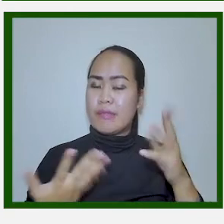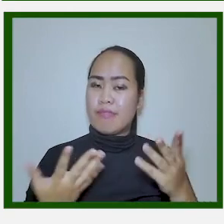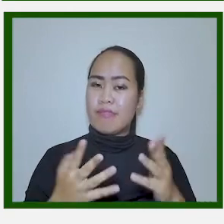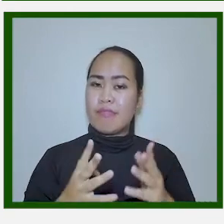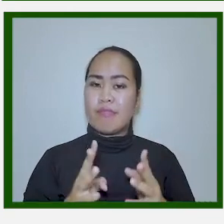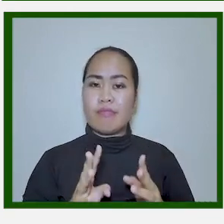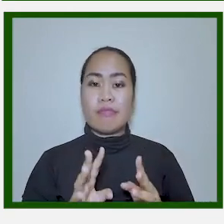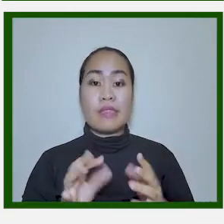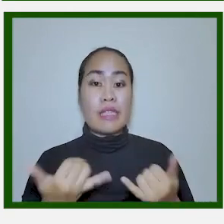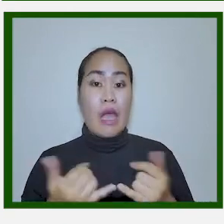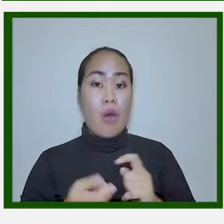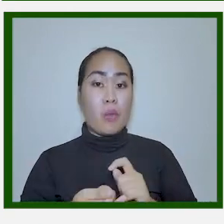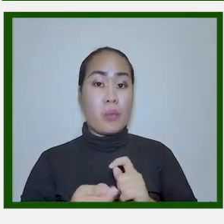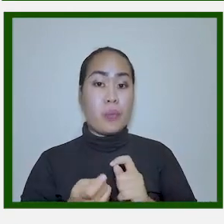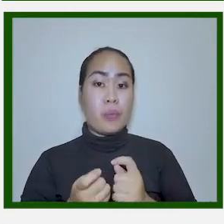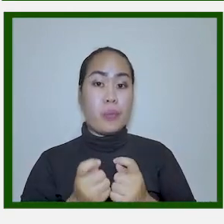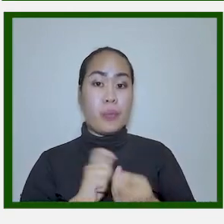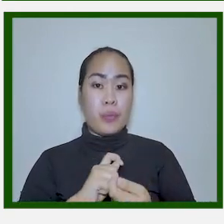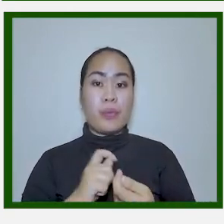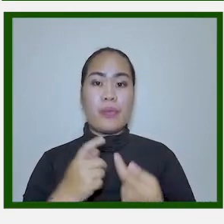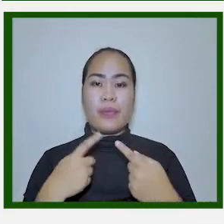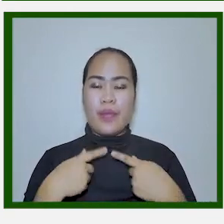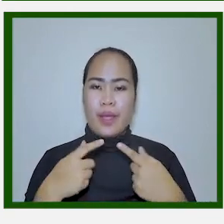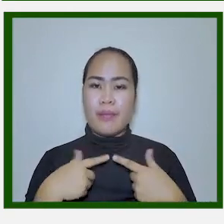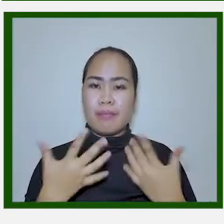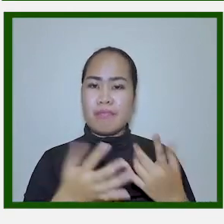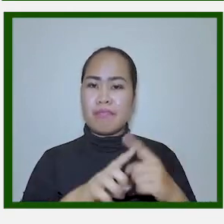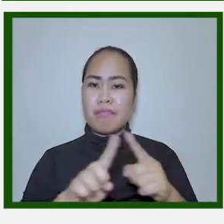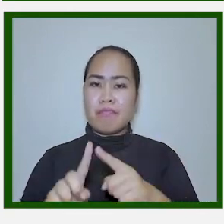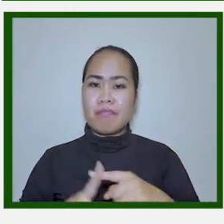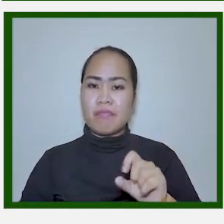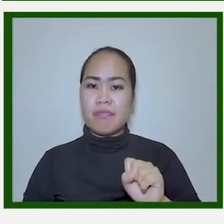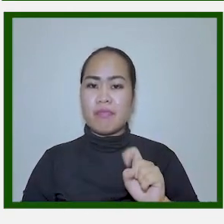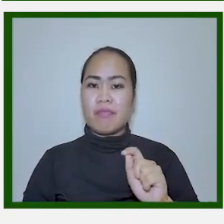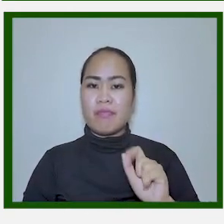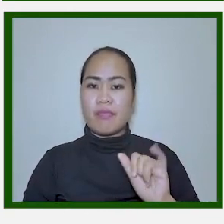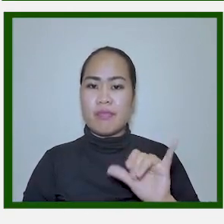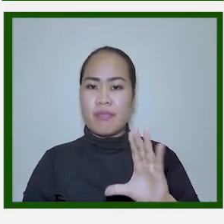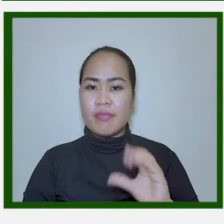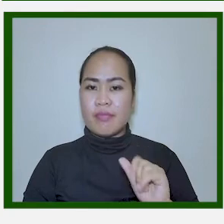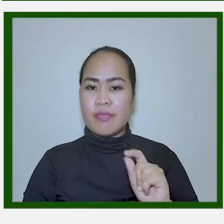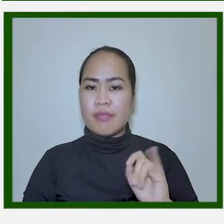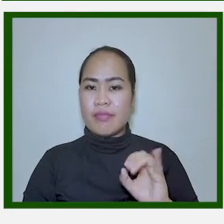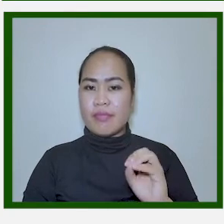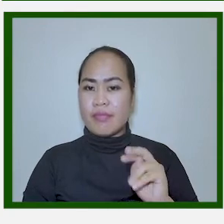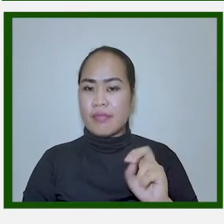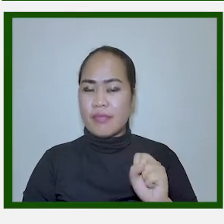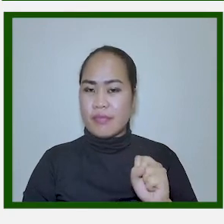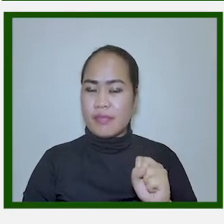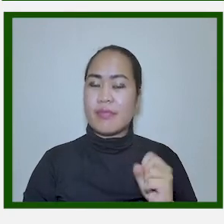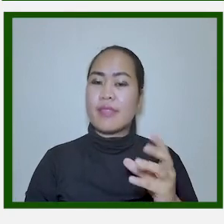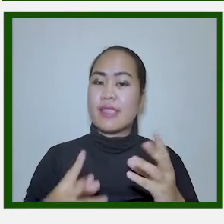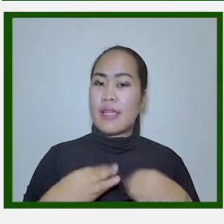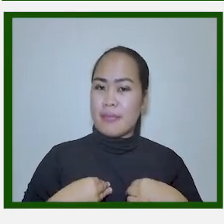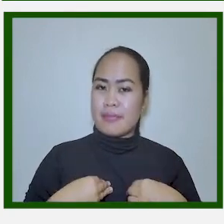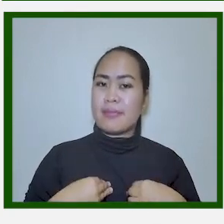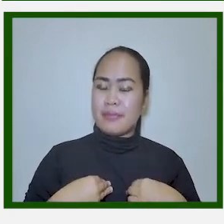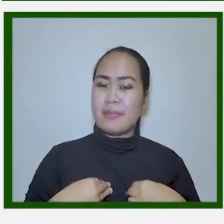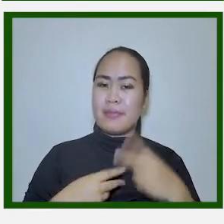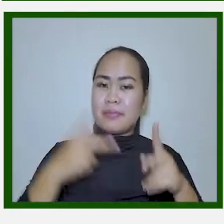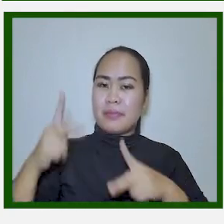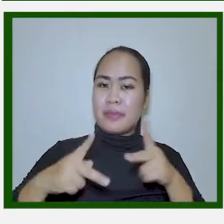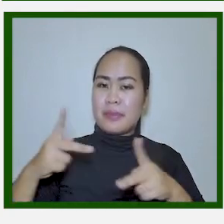mga staycation at tatanggap na rin ng mga guests. No. So kami ay umaasa, no, na itong pagsigla, no,